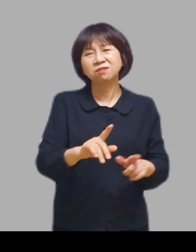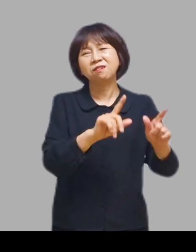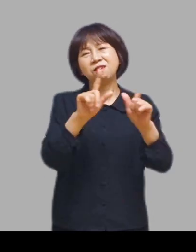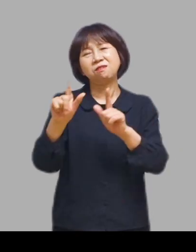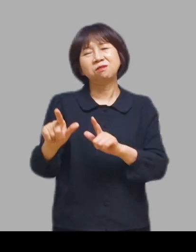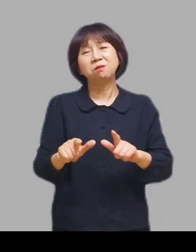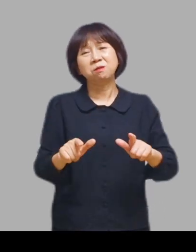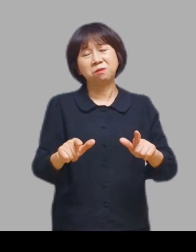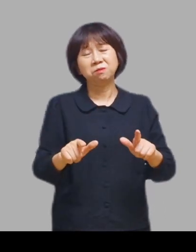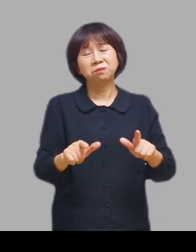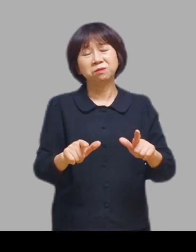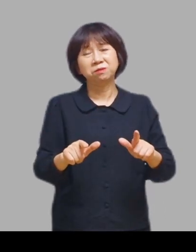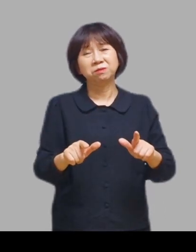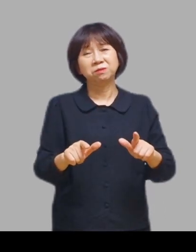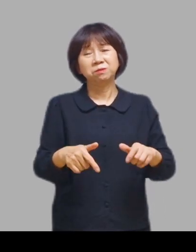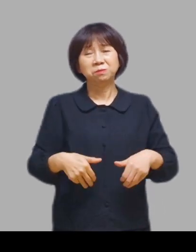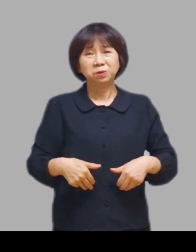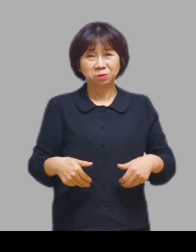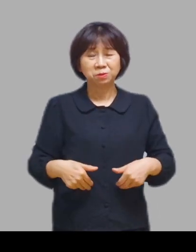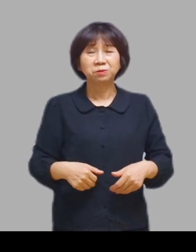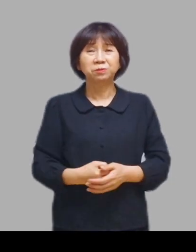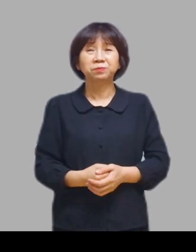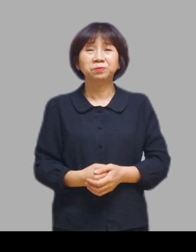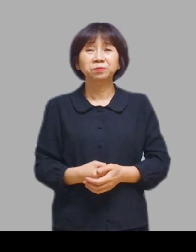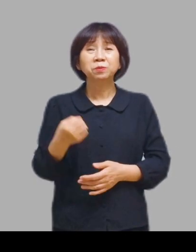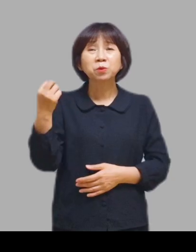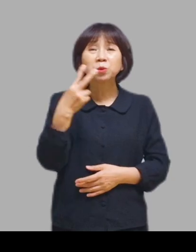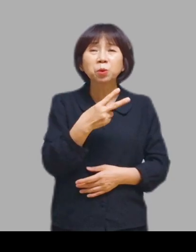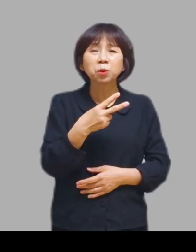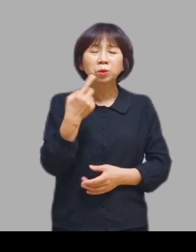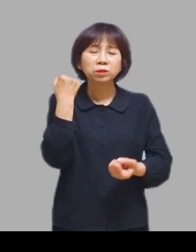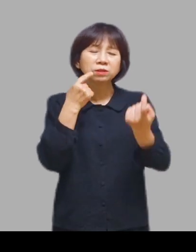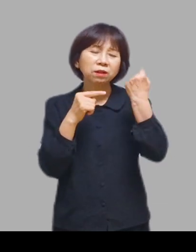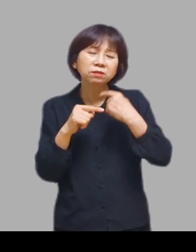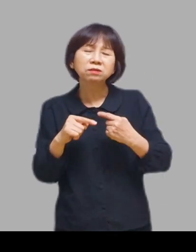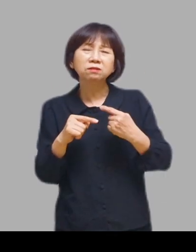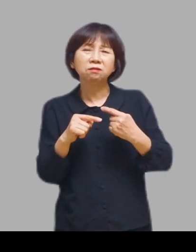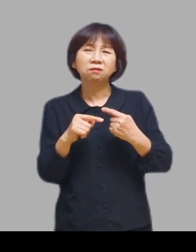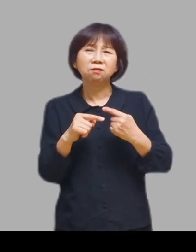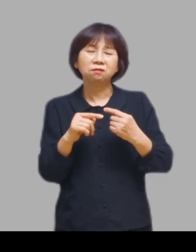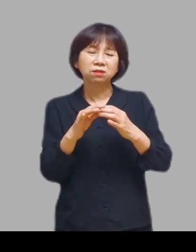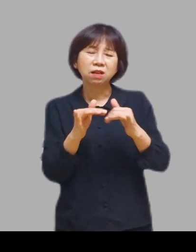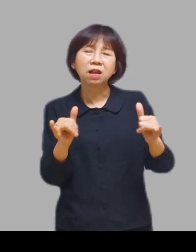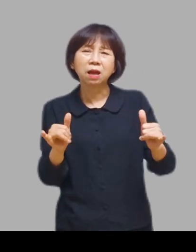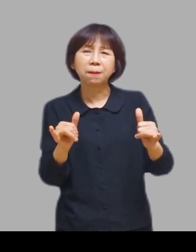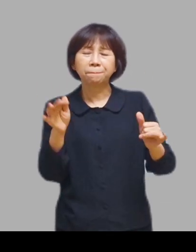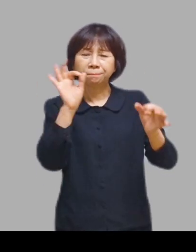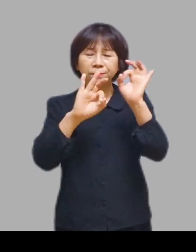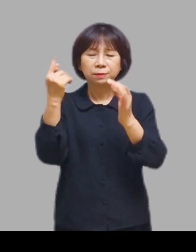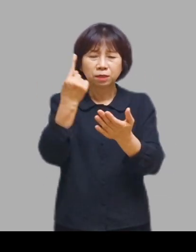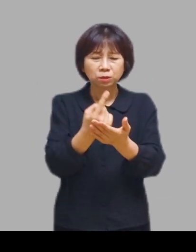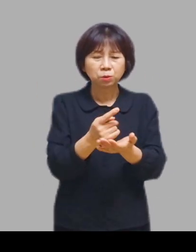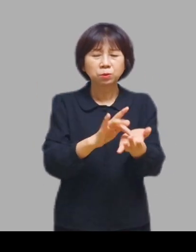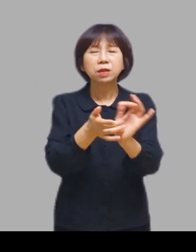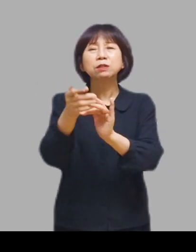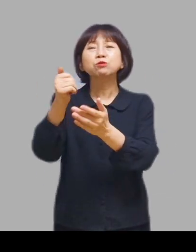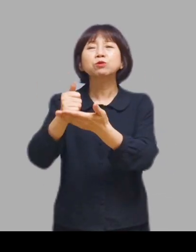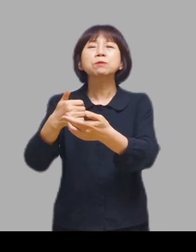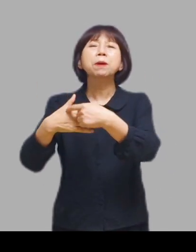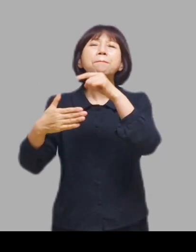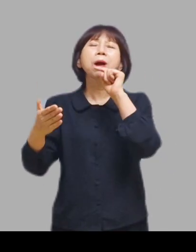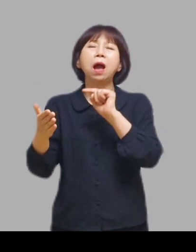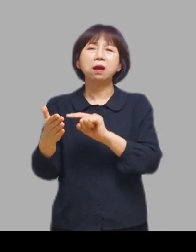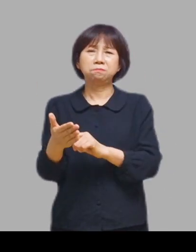이야기로 끝나지는 않습니다. 이 말씀 속에는 상처 입은 사람을 찾아오시는 그 예수님의 마음이 담겨